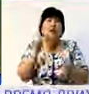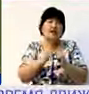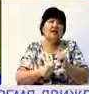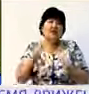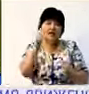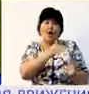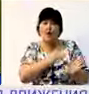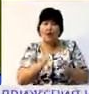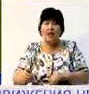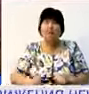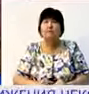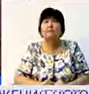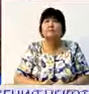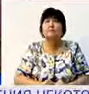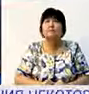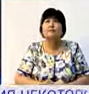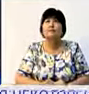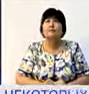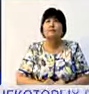ежегодно.